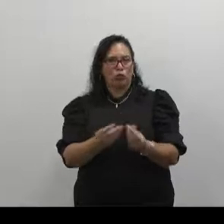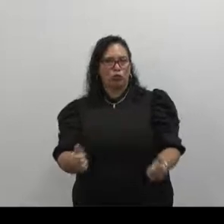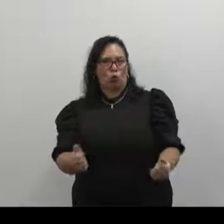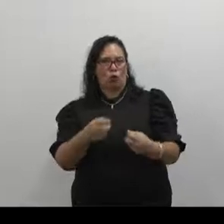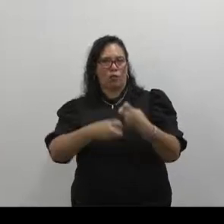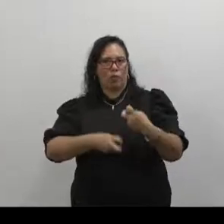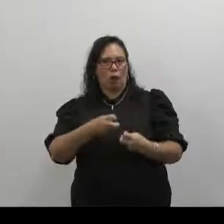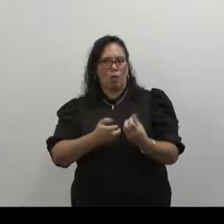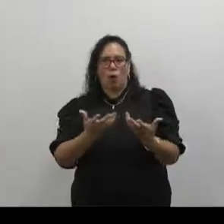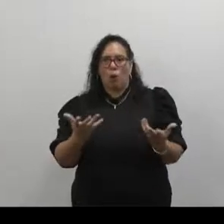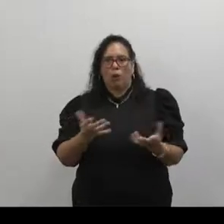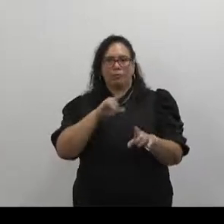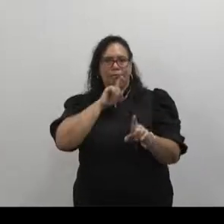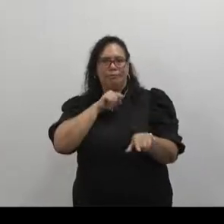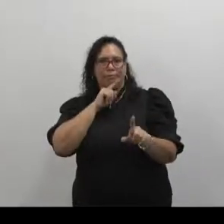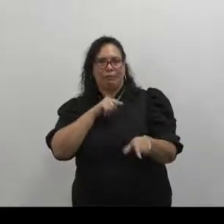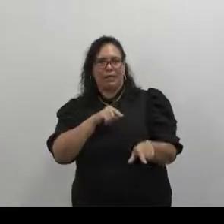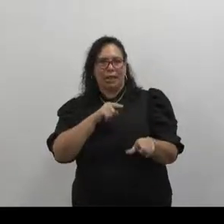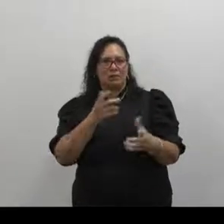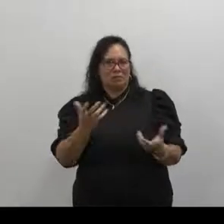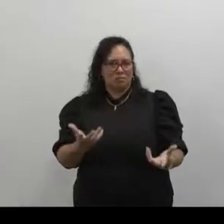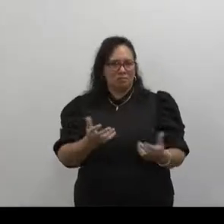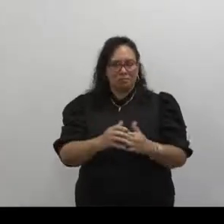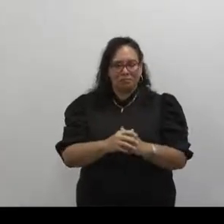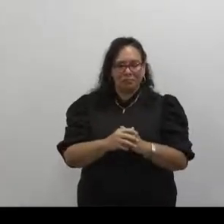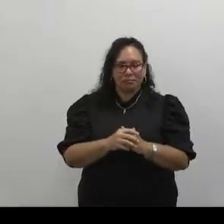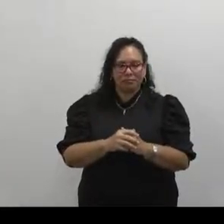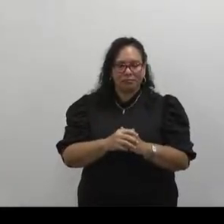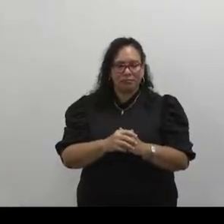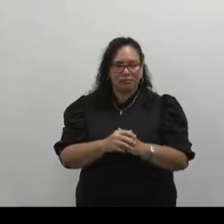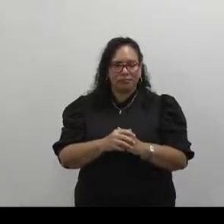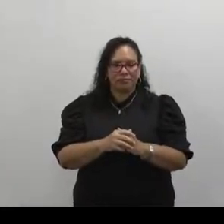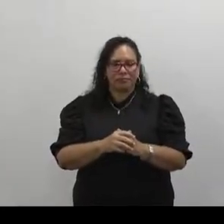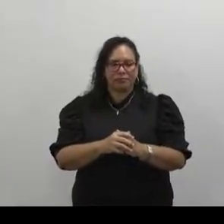rạp đọc sái từ lưu bánh hạ thẳng ổn nữ ai